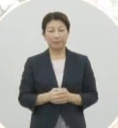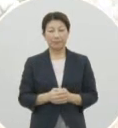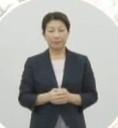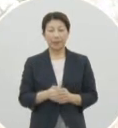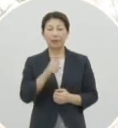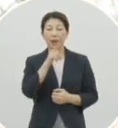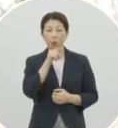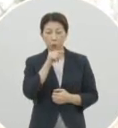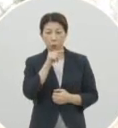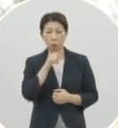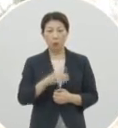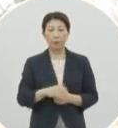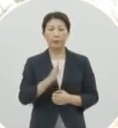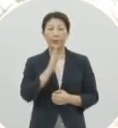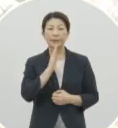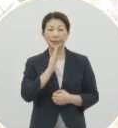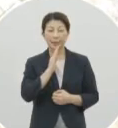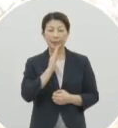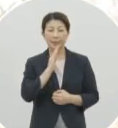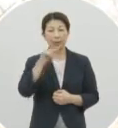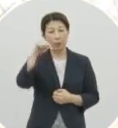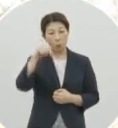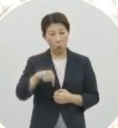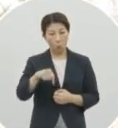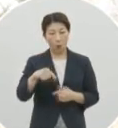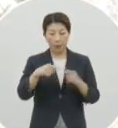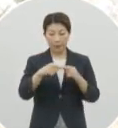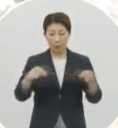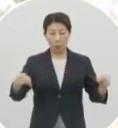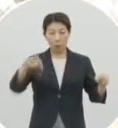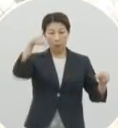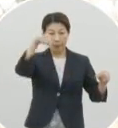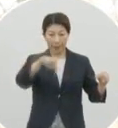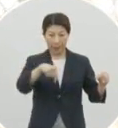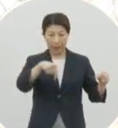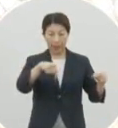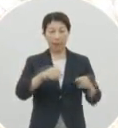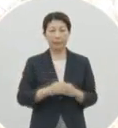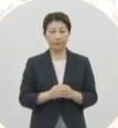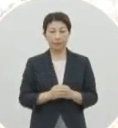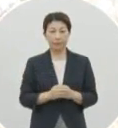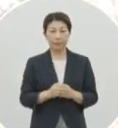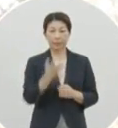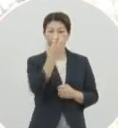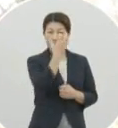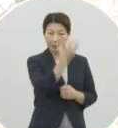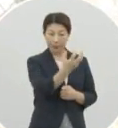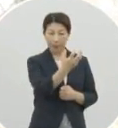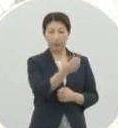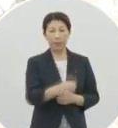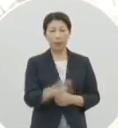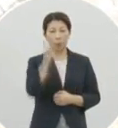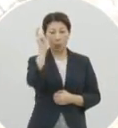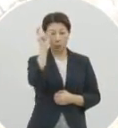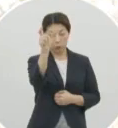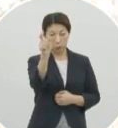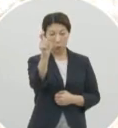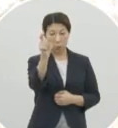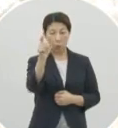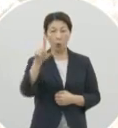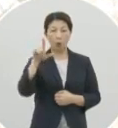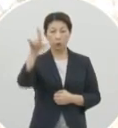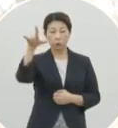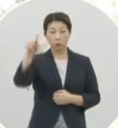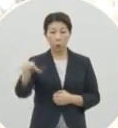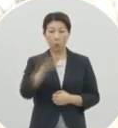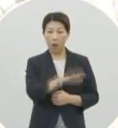なるほど、確かに愛知って日本のど真ん中だし、新幹線、高速道路、空